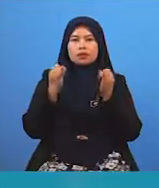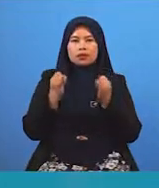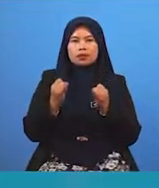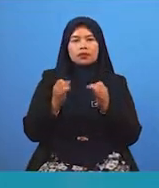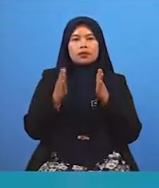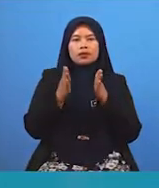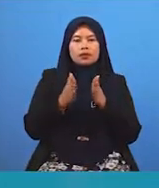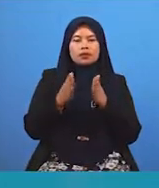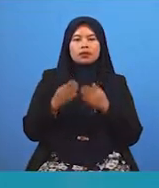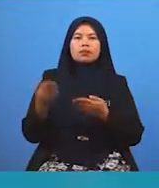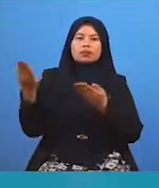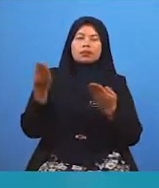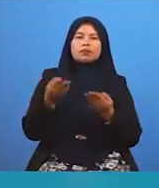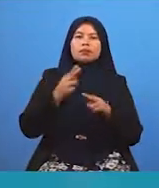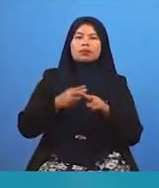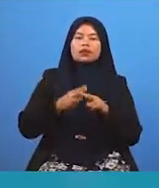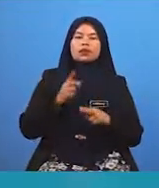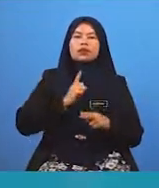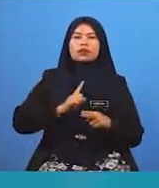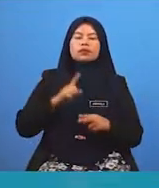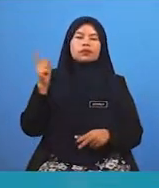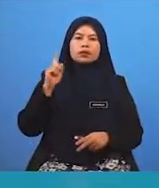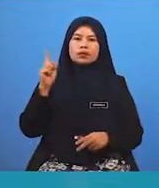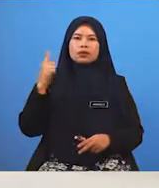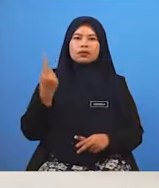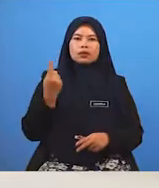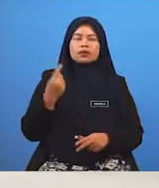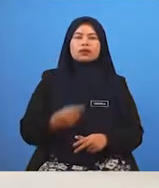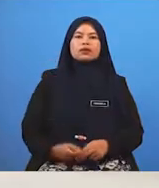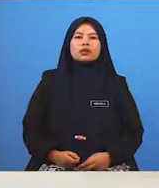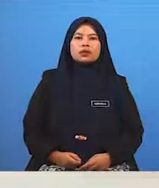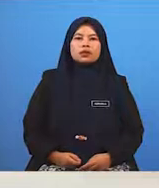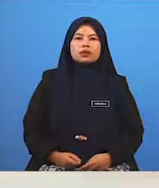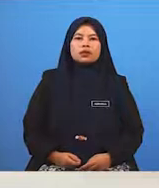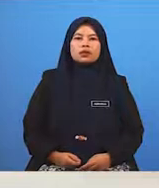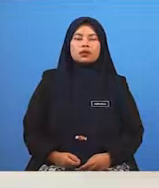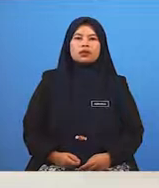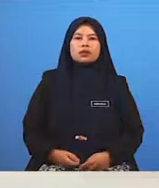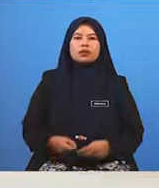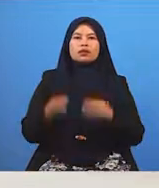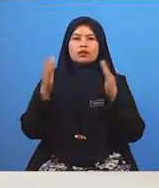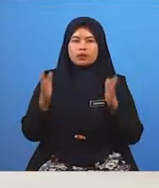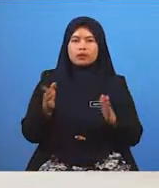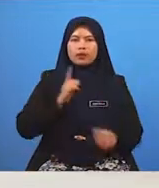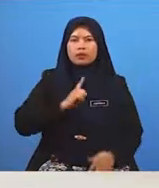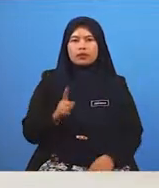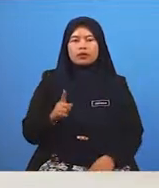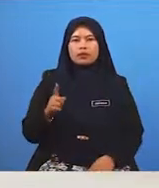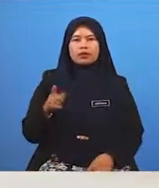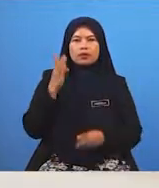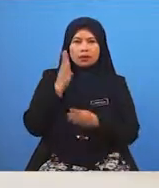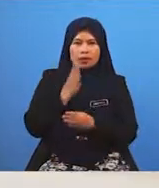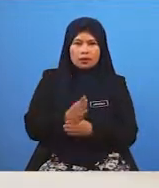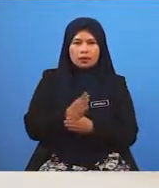yang membawa nama Islam di mana-mana saja mereka berada. Oleh demikian, umat Islam yang sebenar